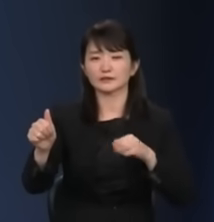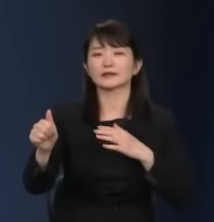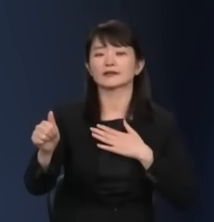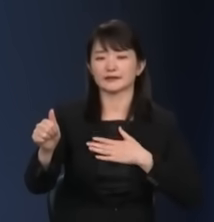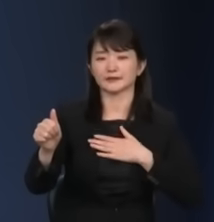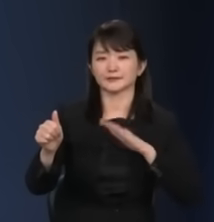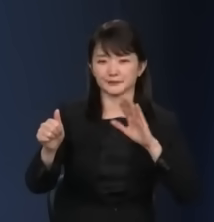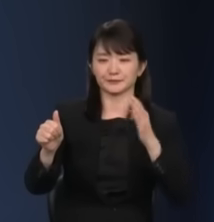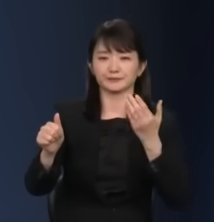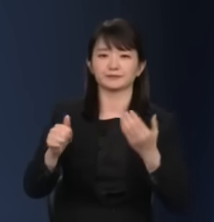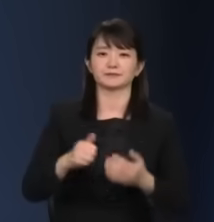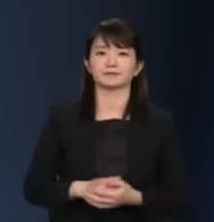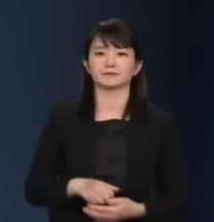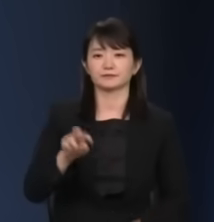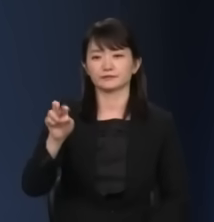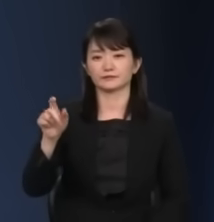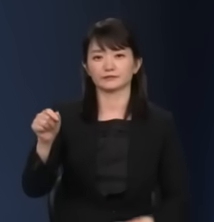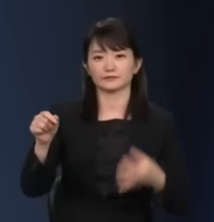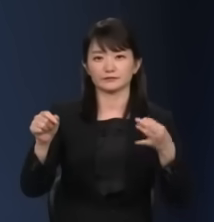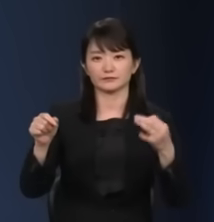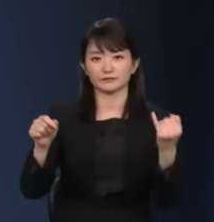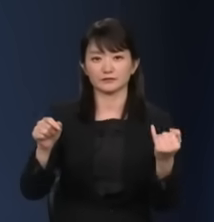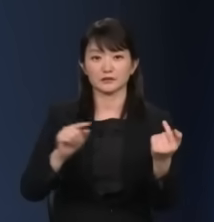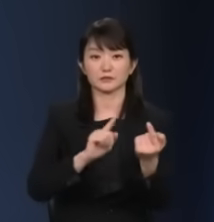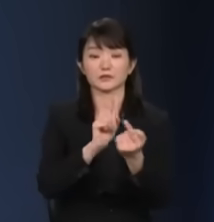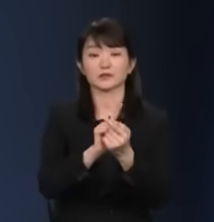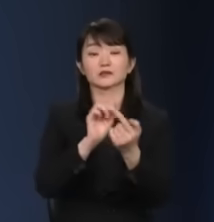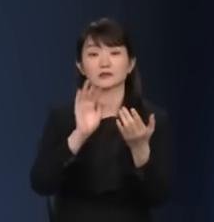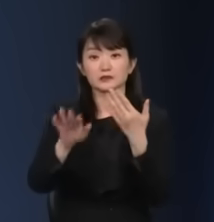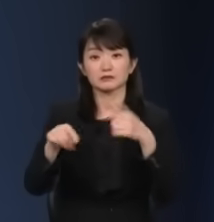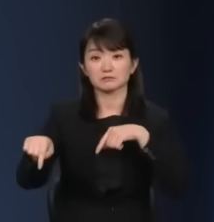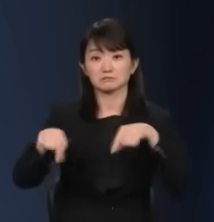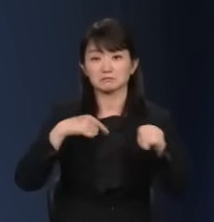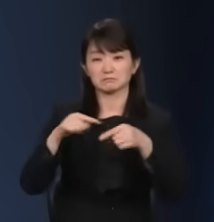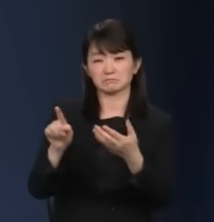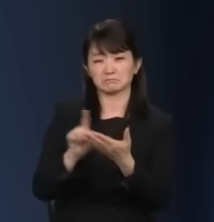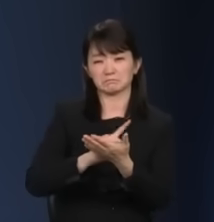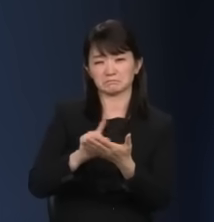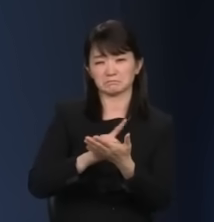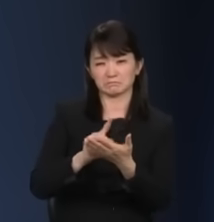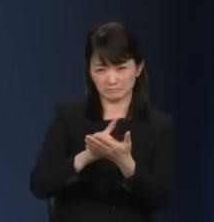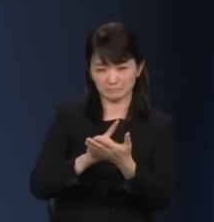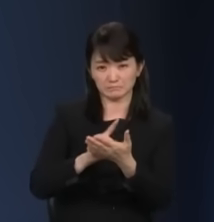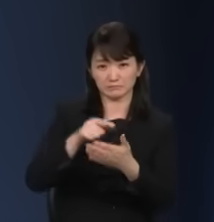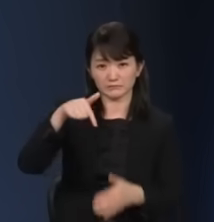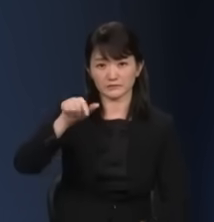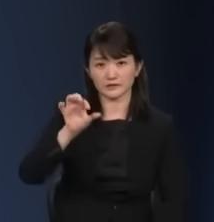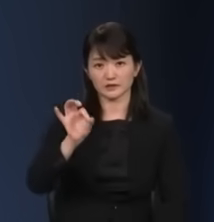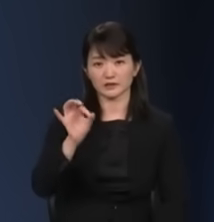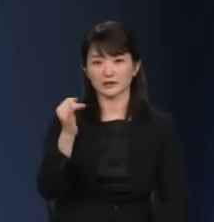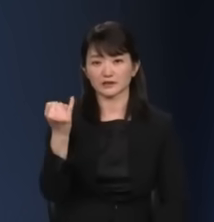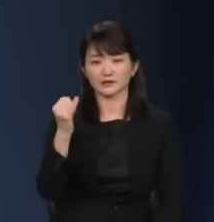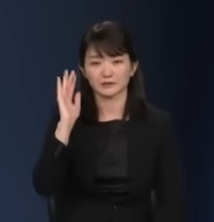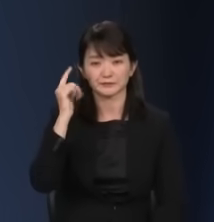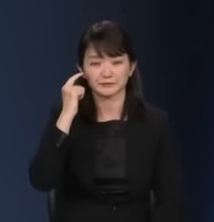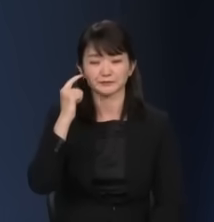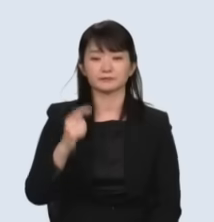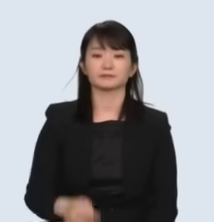걸로 보이는데요. 명 씨는 김 전 의원과 만난 뒤에 이 정치 인맥을 넓혀가게 됩니다. 강혜경 씨의 이야기 들어보시죠.